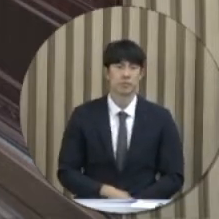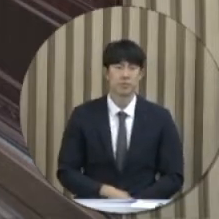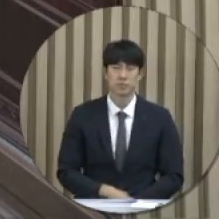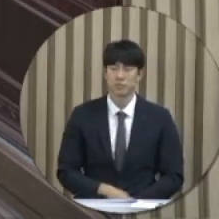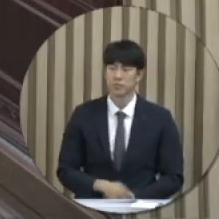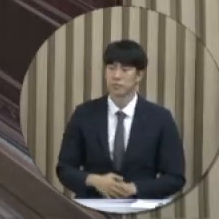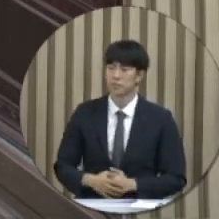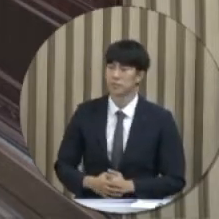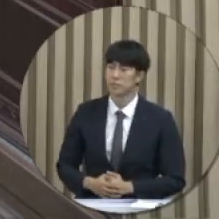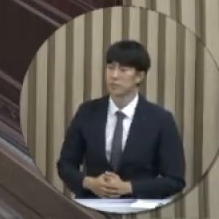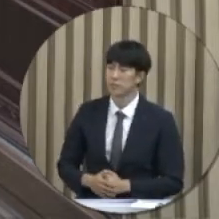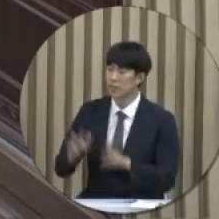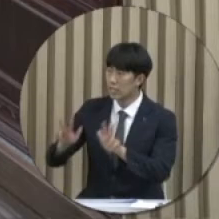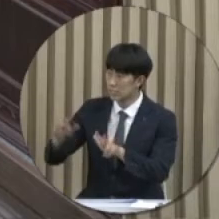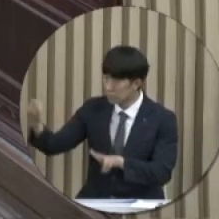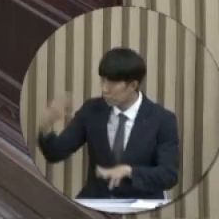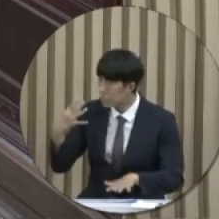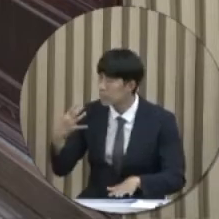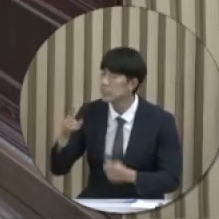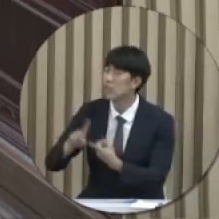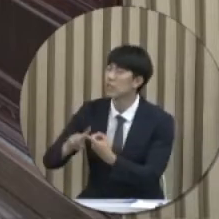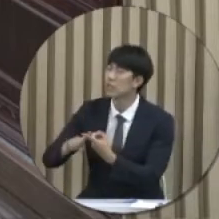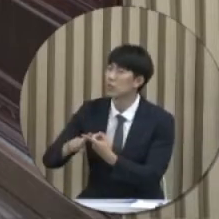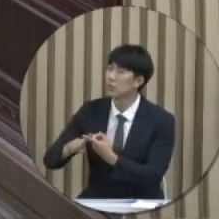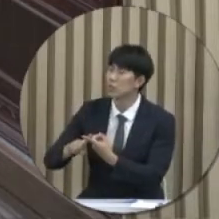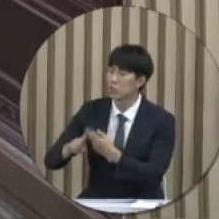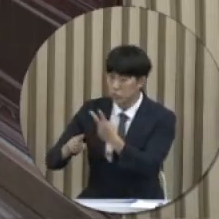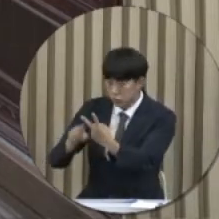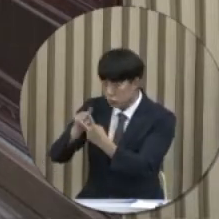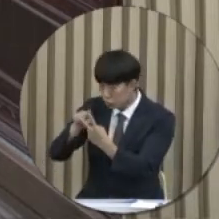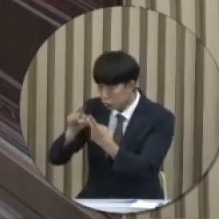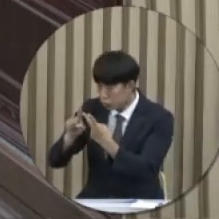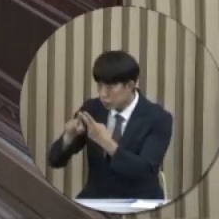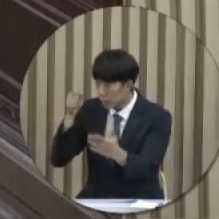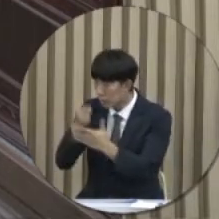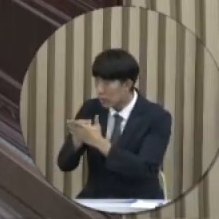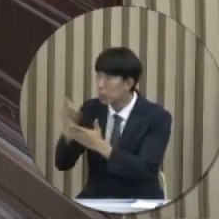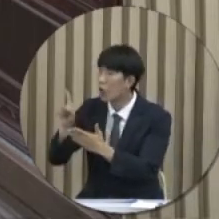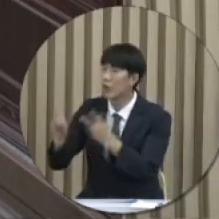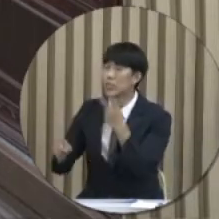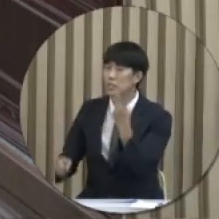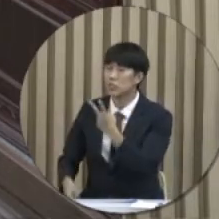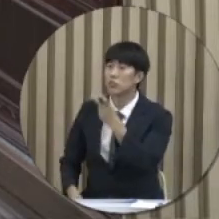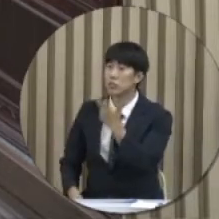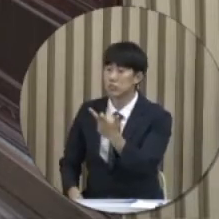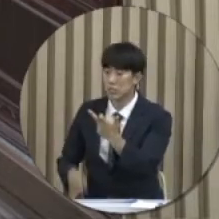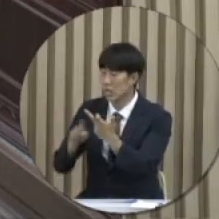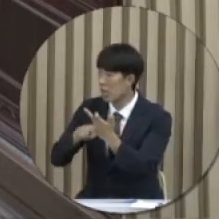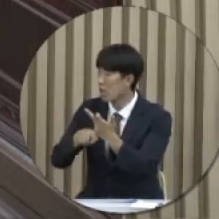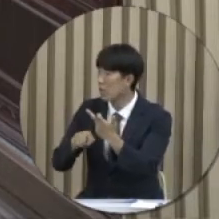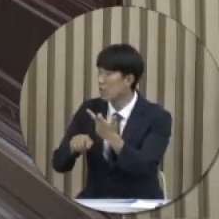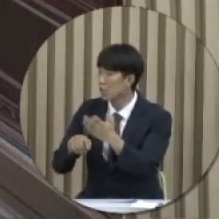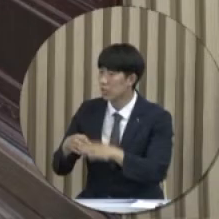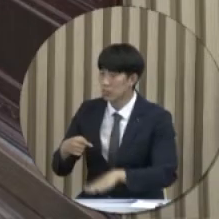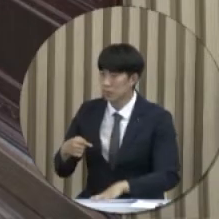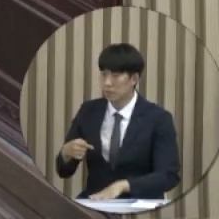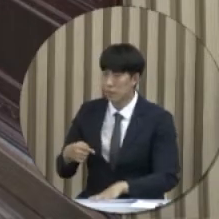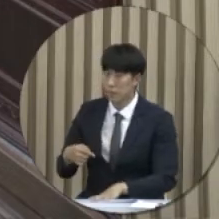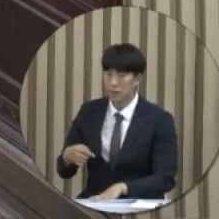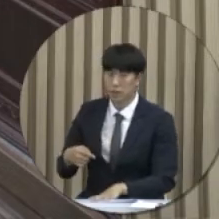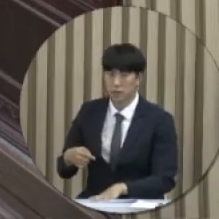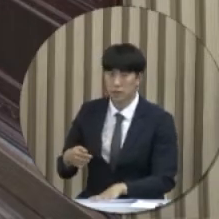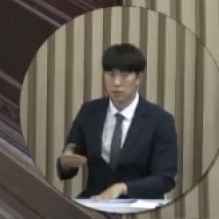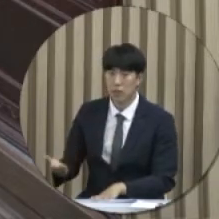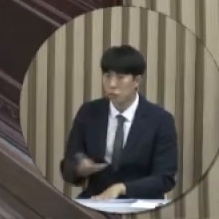하겠습니다. 그 지금 말씀 대로 국외가 지정된 게 2017년도입니다. 그거는 저희가 아니면 여기 계신